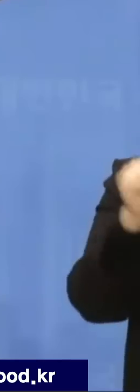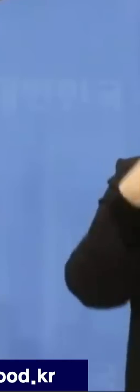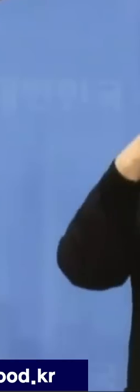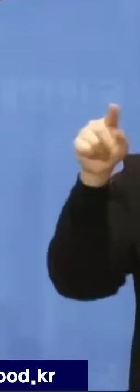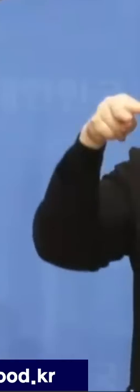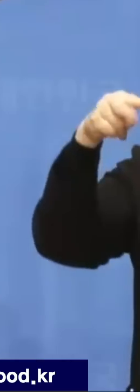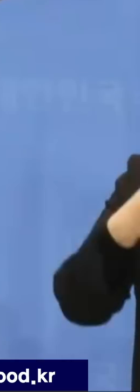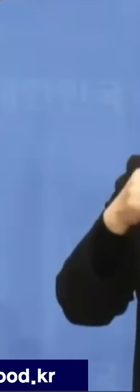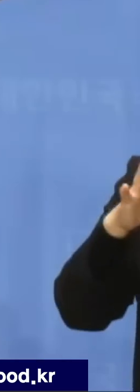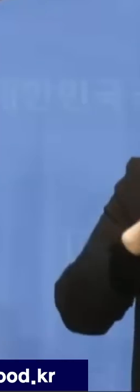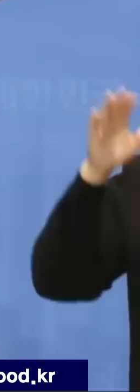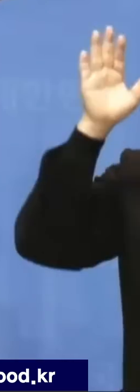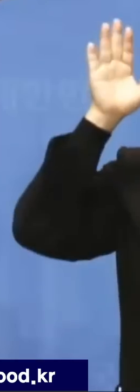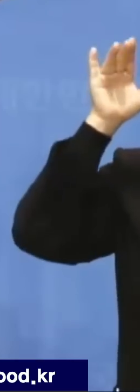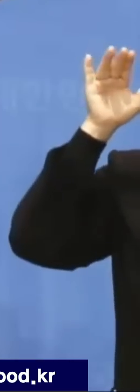MB